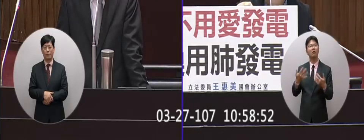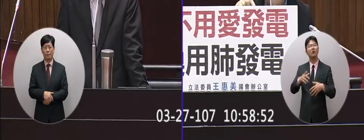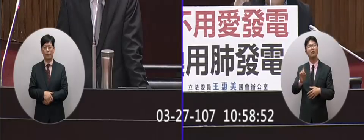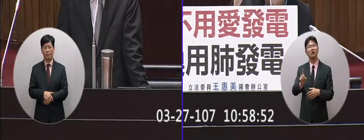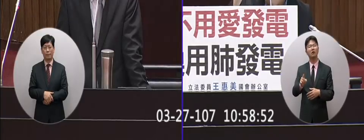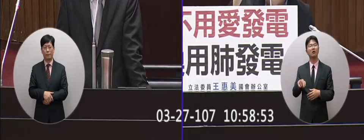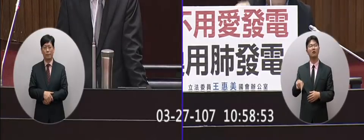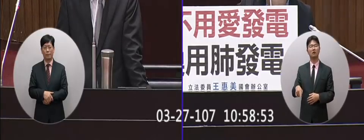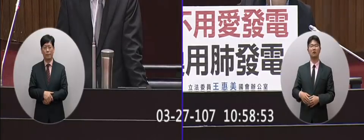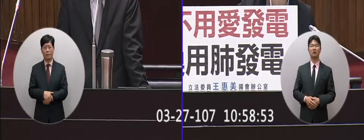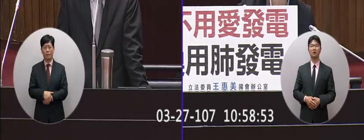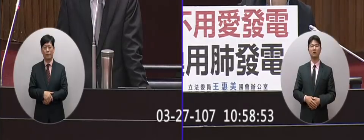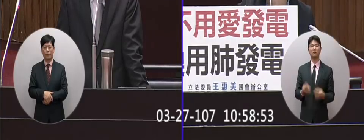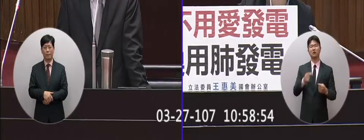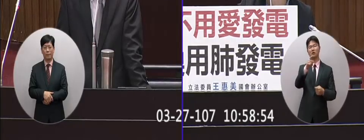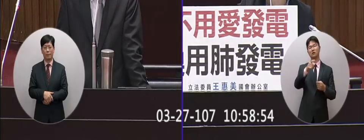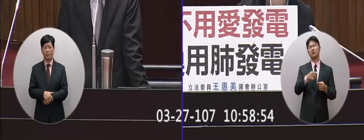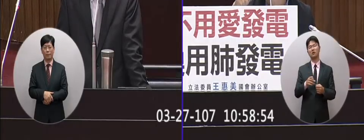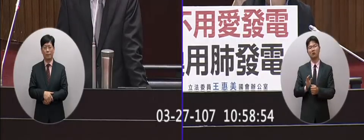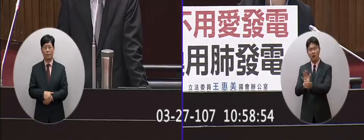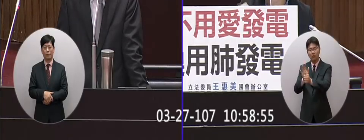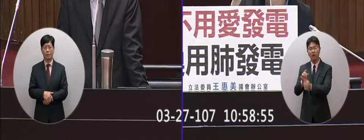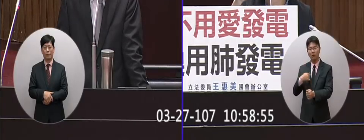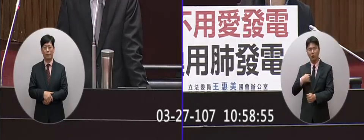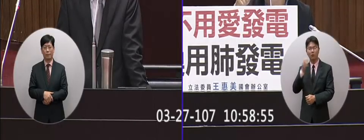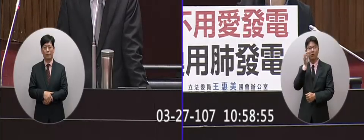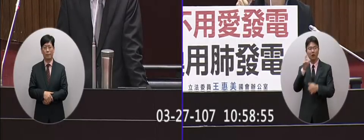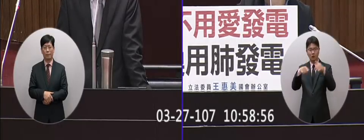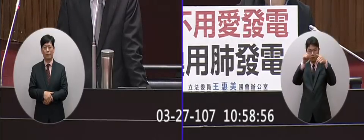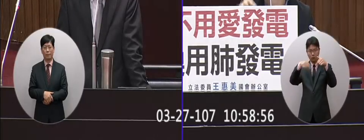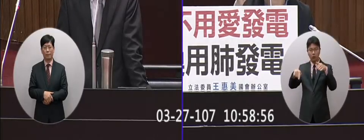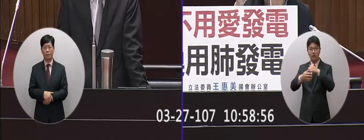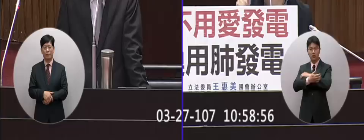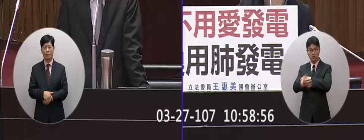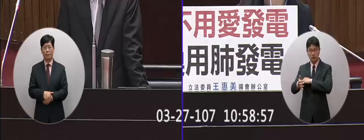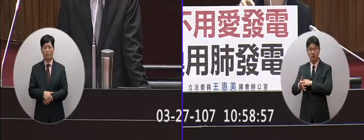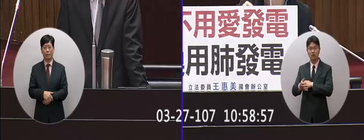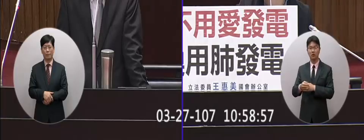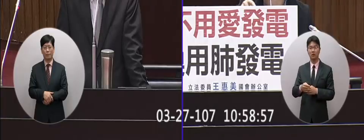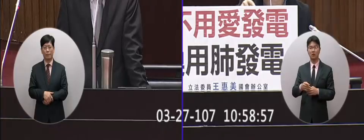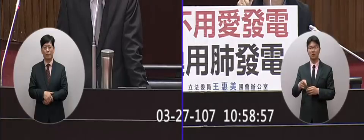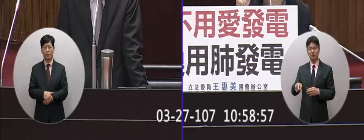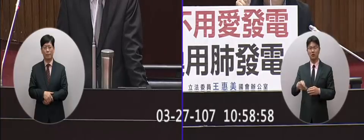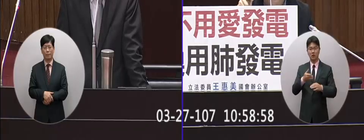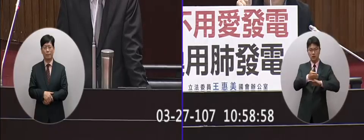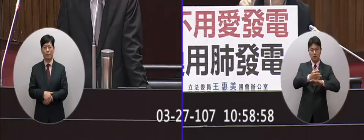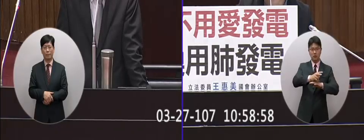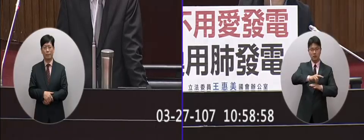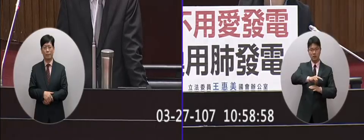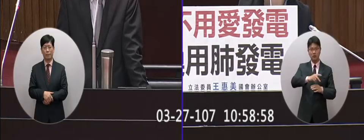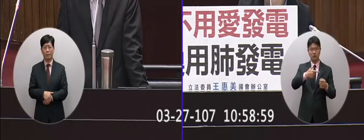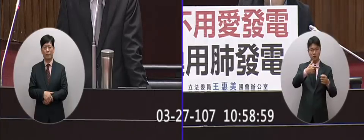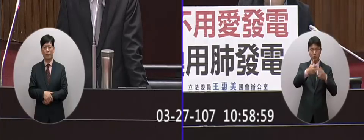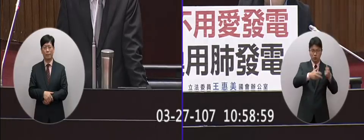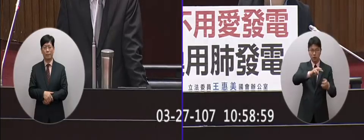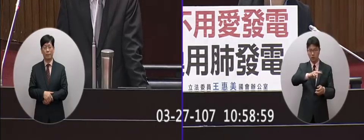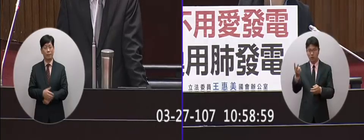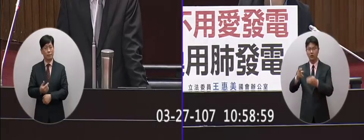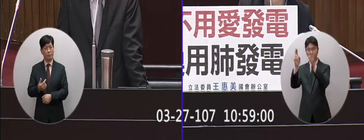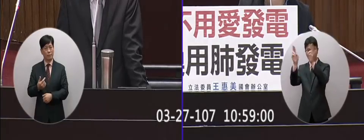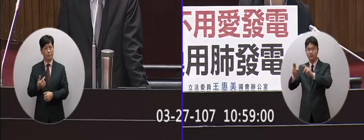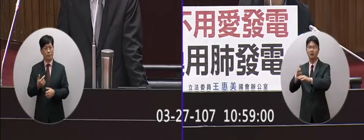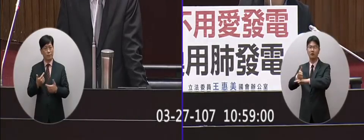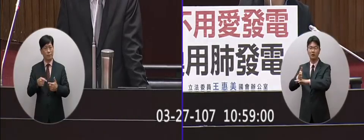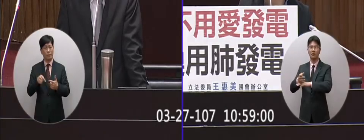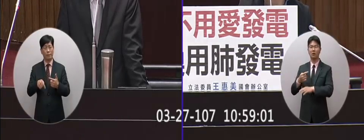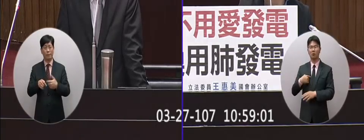托辅导我们彰化县尽速去做这些相关的电动车的一个更换。 不，这个 我们